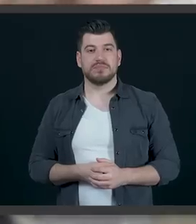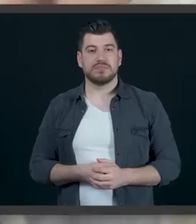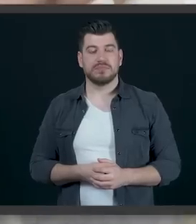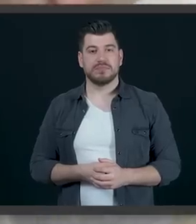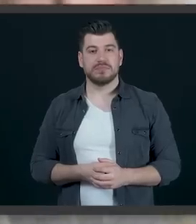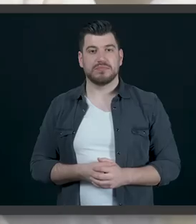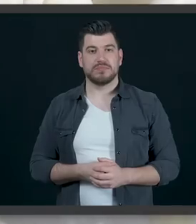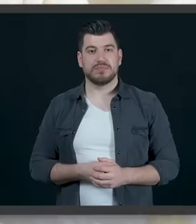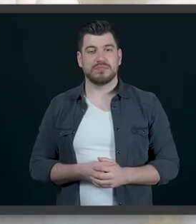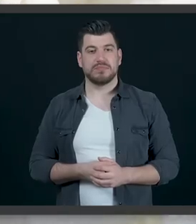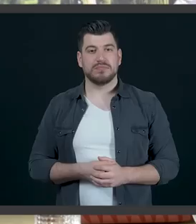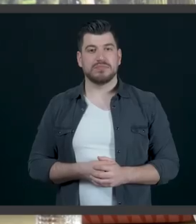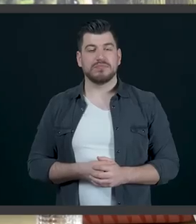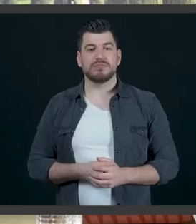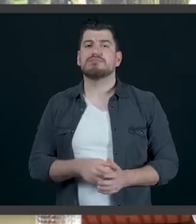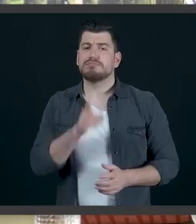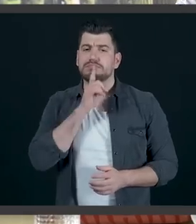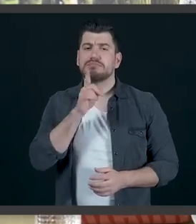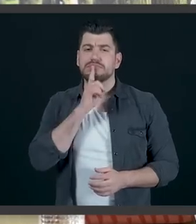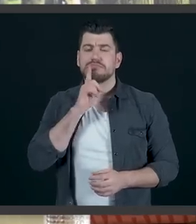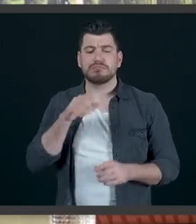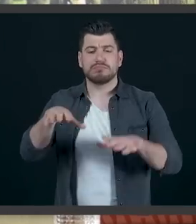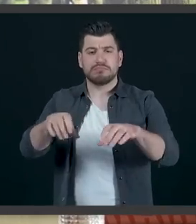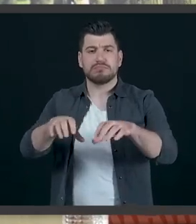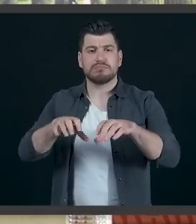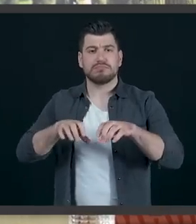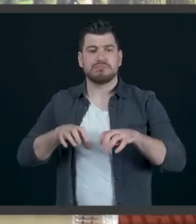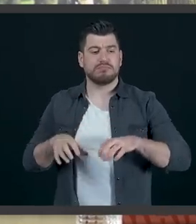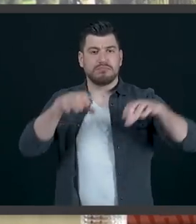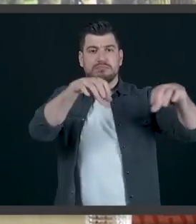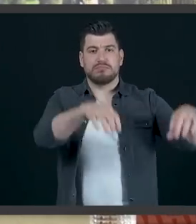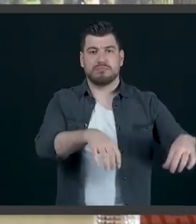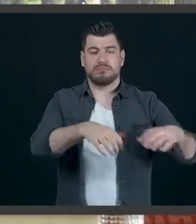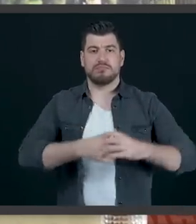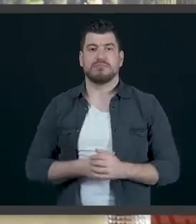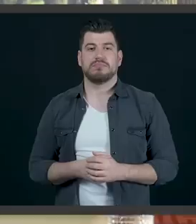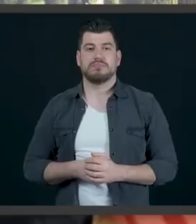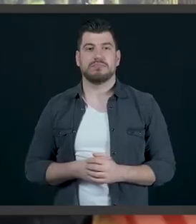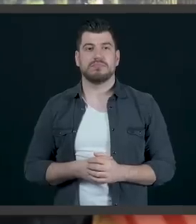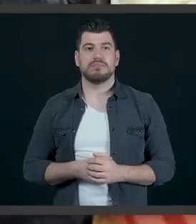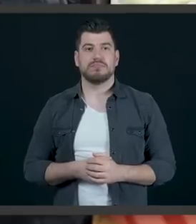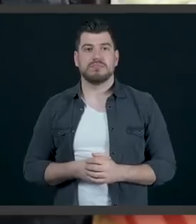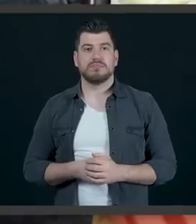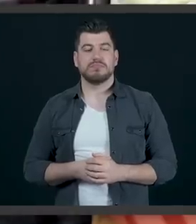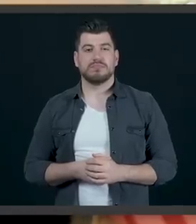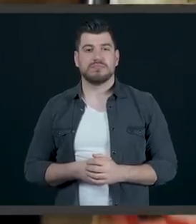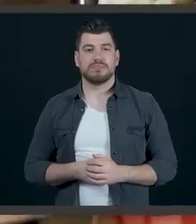και το βάζω πάνω από το πρώτο φύλλο. Συνεχίζω ακριβώς τον ίδιο τρόπο και με το δεύτερο.